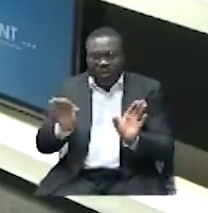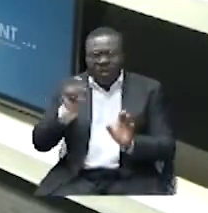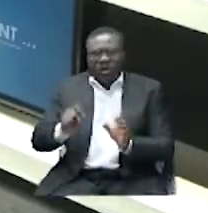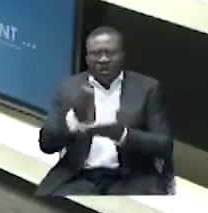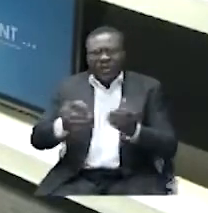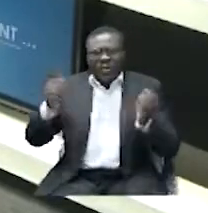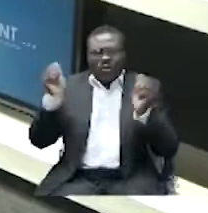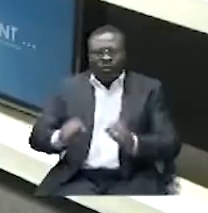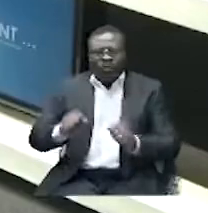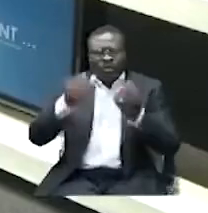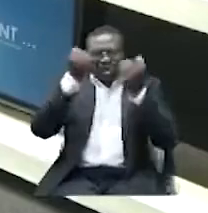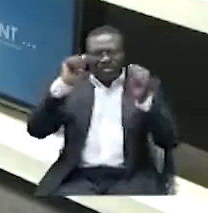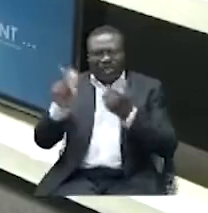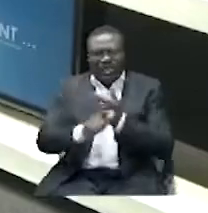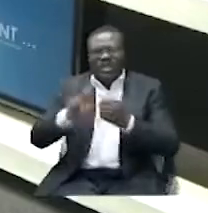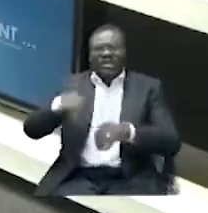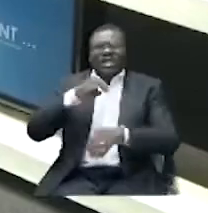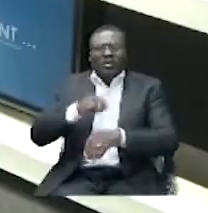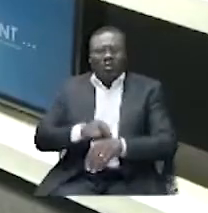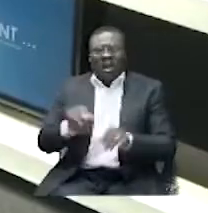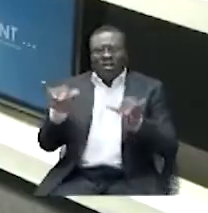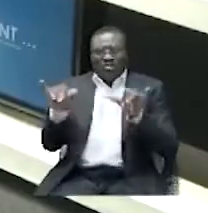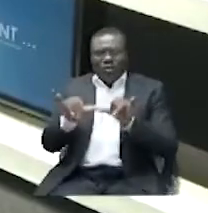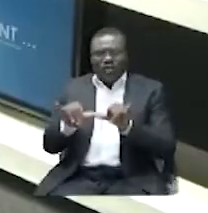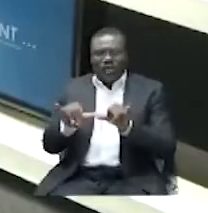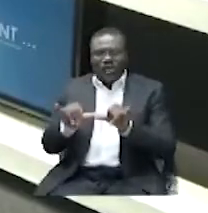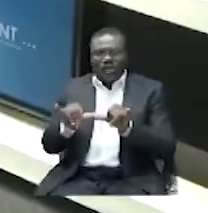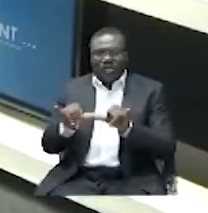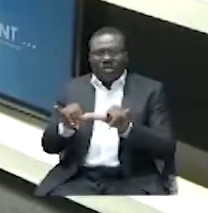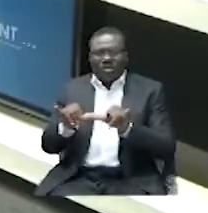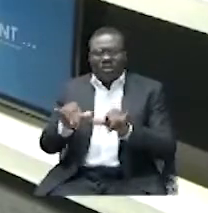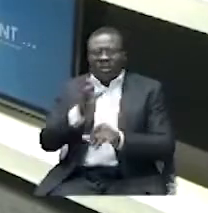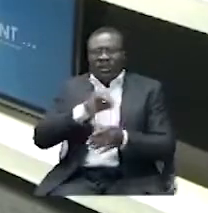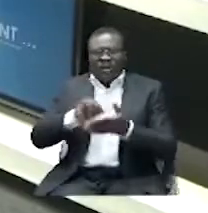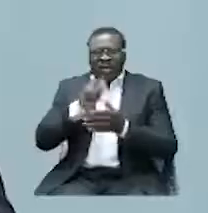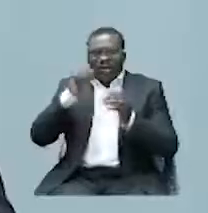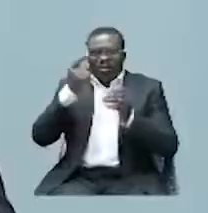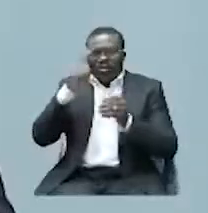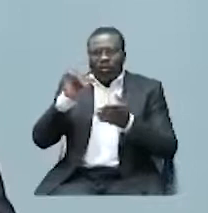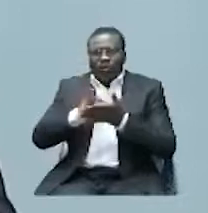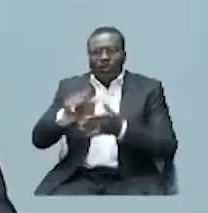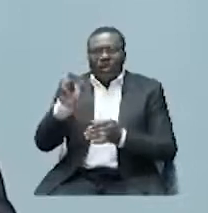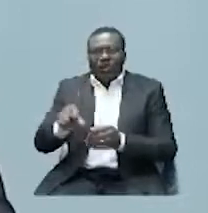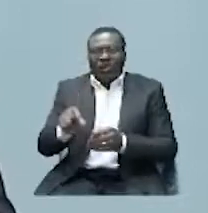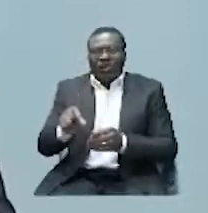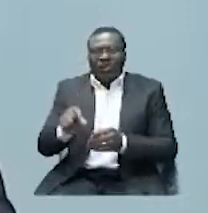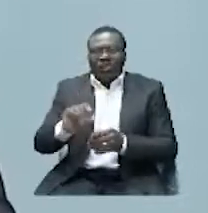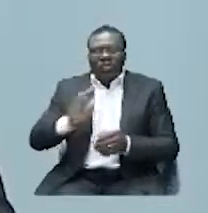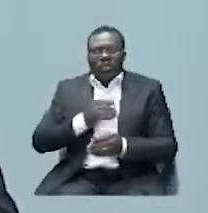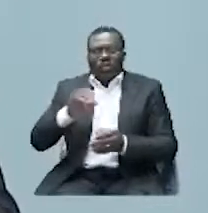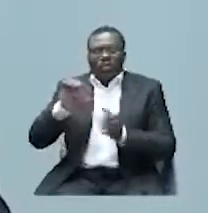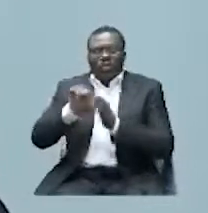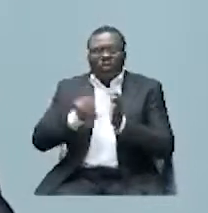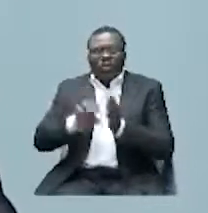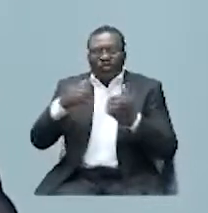un pouvoir présidentiel normal, mesuré. Et c'est bien pour cela que notre Constitution